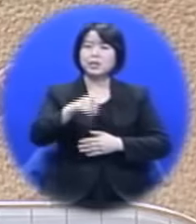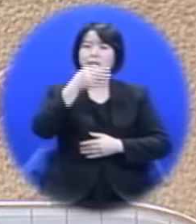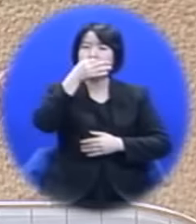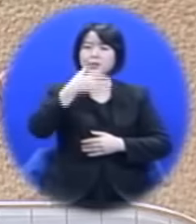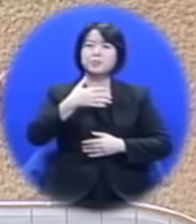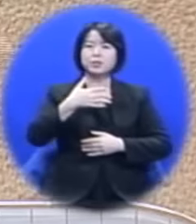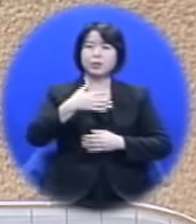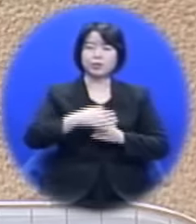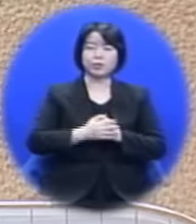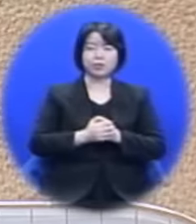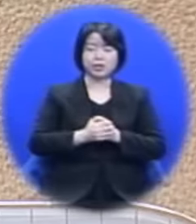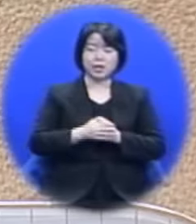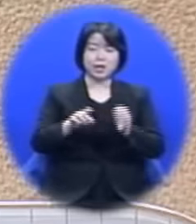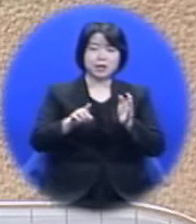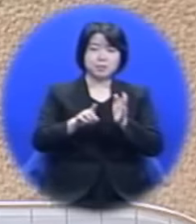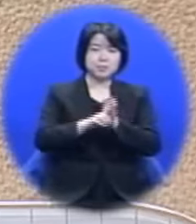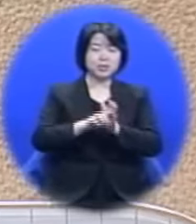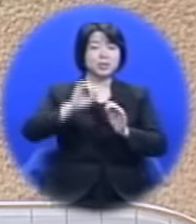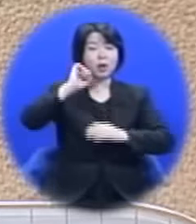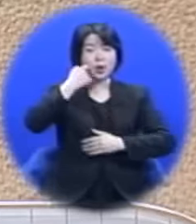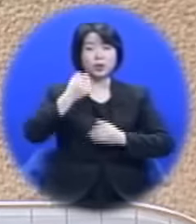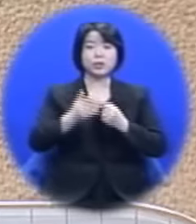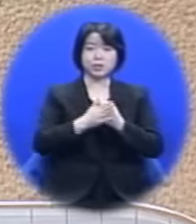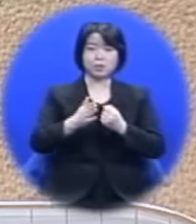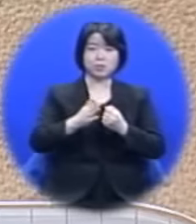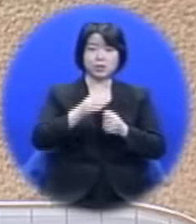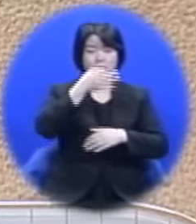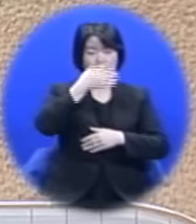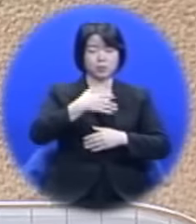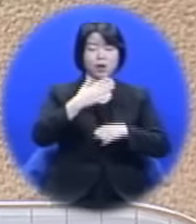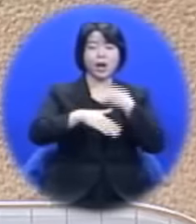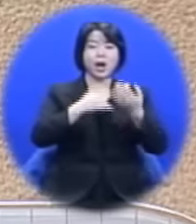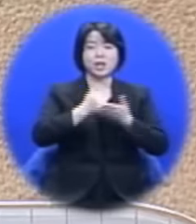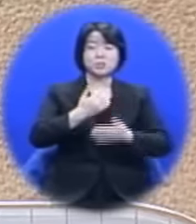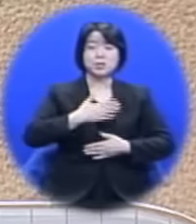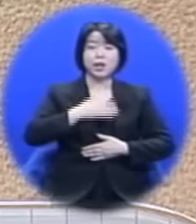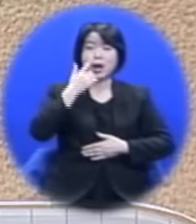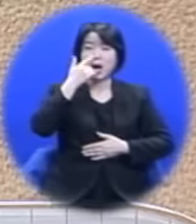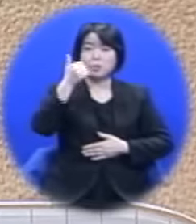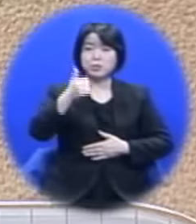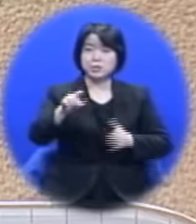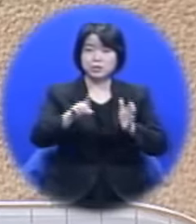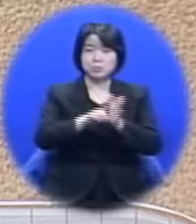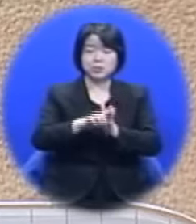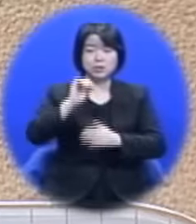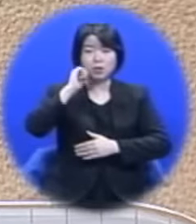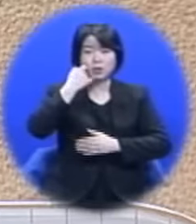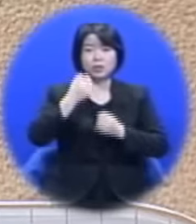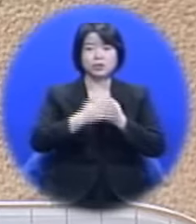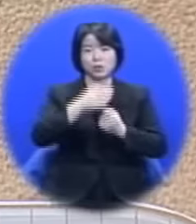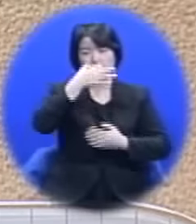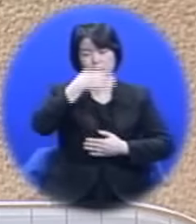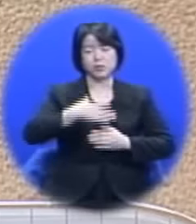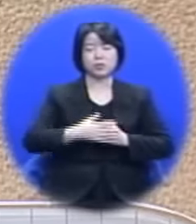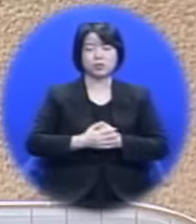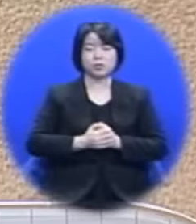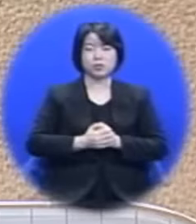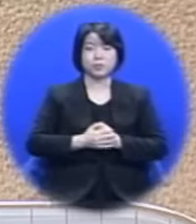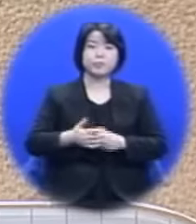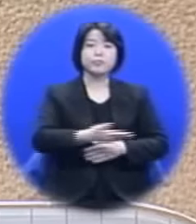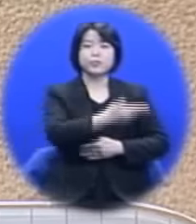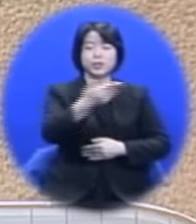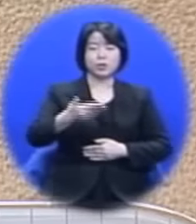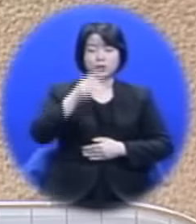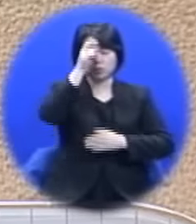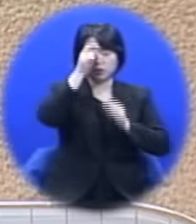거예요 안 믿어지니 하나님이 내 아버지라는게 안 믿어지니 여러분 분